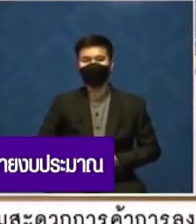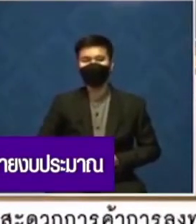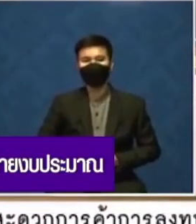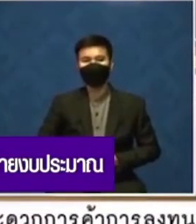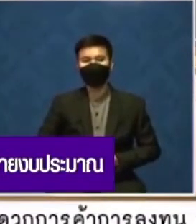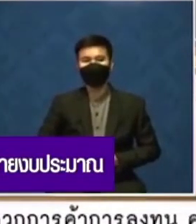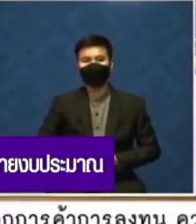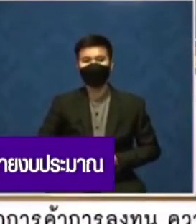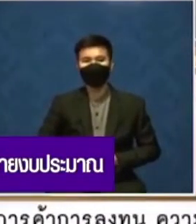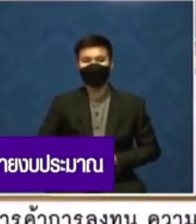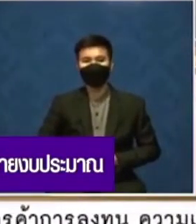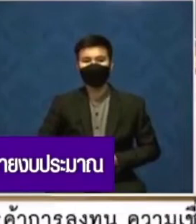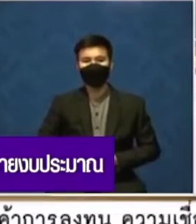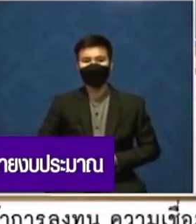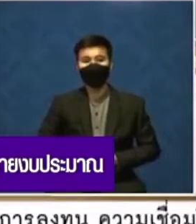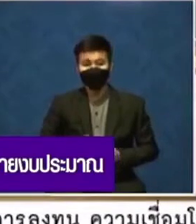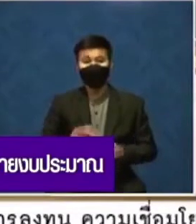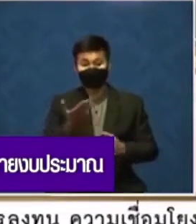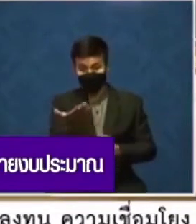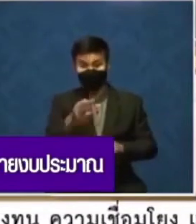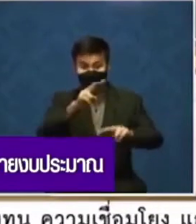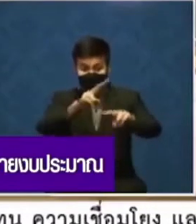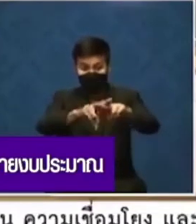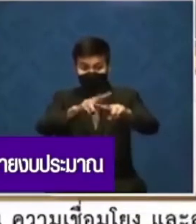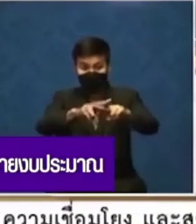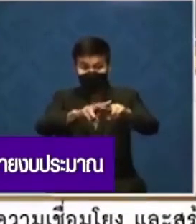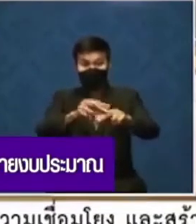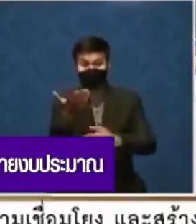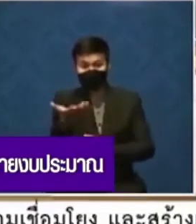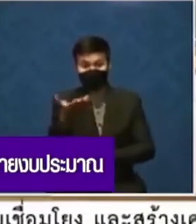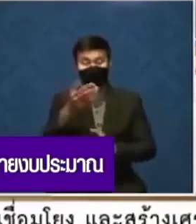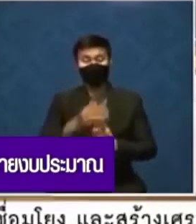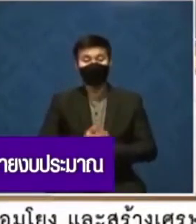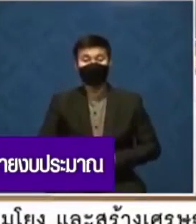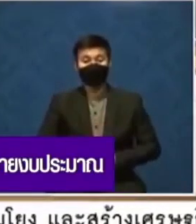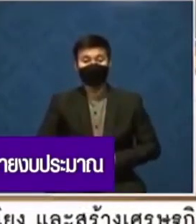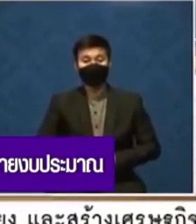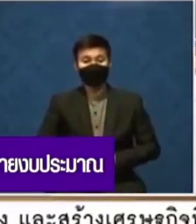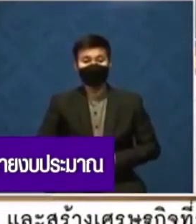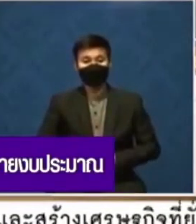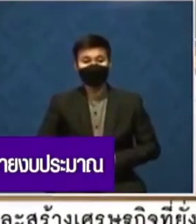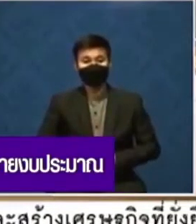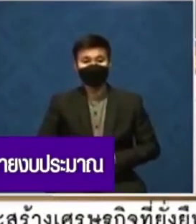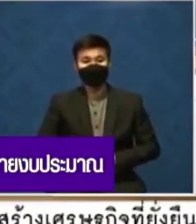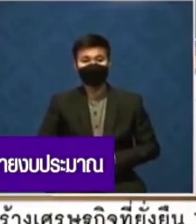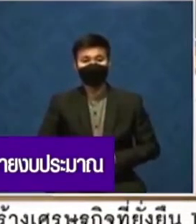ท่านชาดาเวลานั่งลงนั่งลงชาดาลงครับ